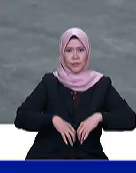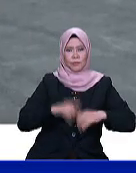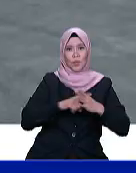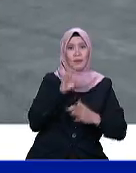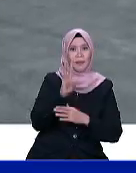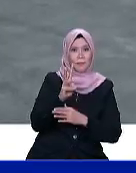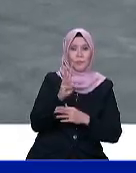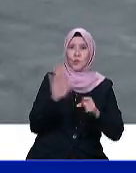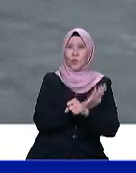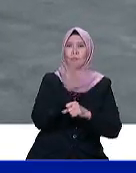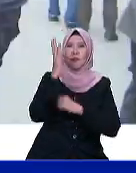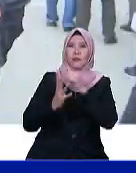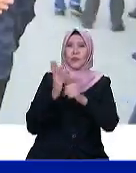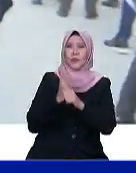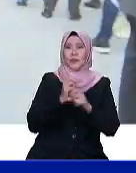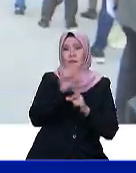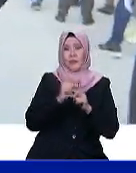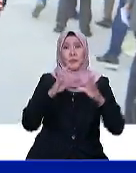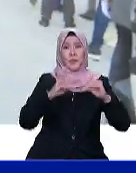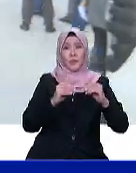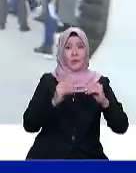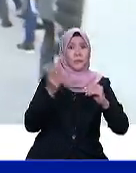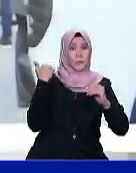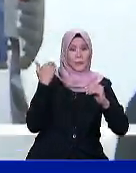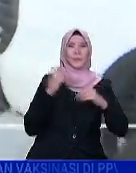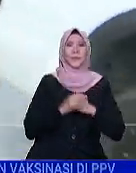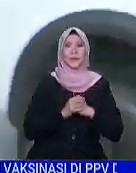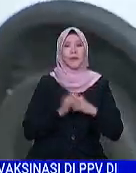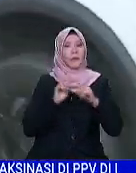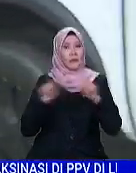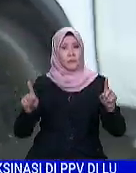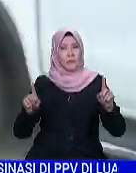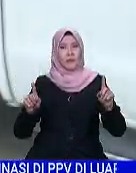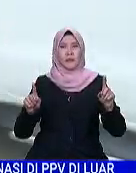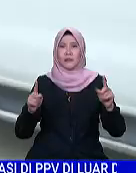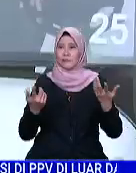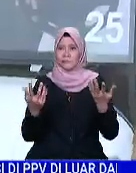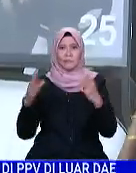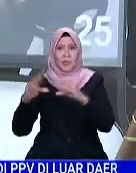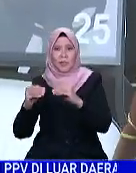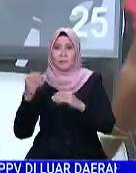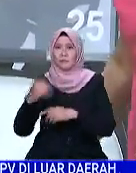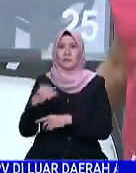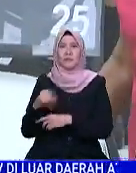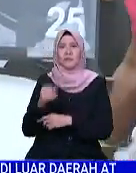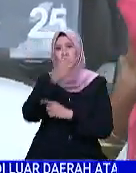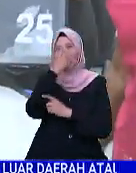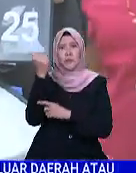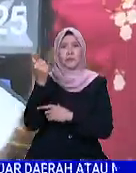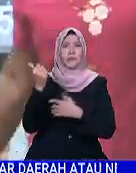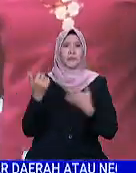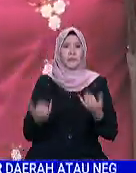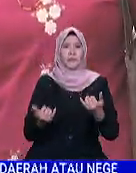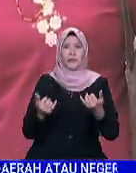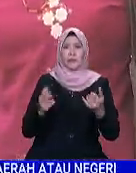lepas cukup lima tahun dari Tarikh mesyuarat pertamanya diadakan bagaimanapun peruntukan itu tidak dapat berkuasa disebabkan